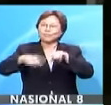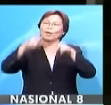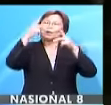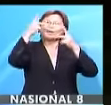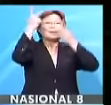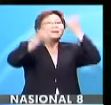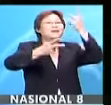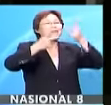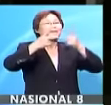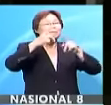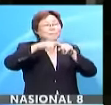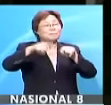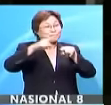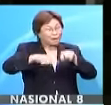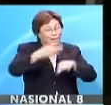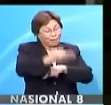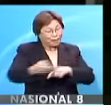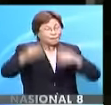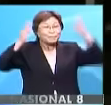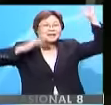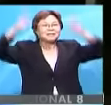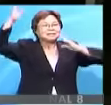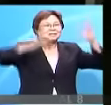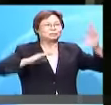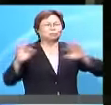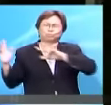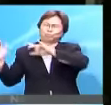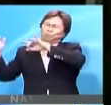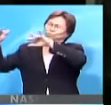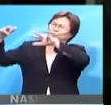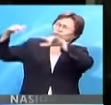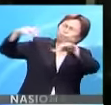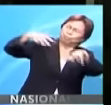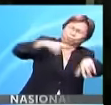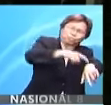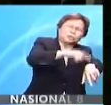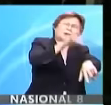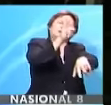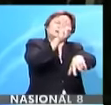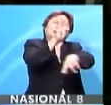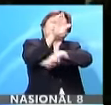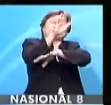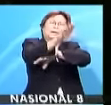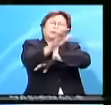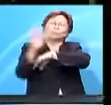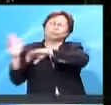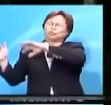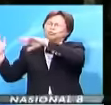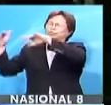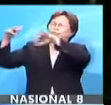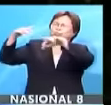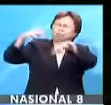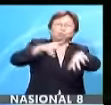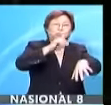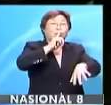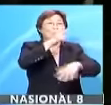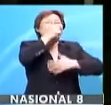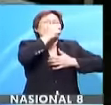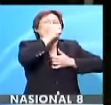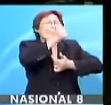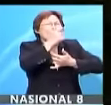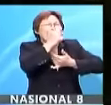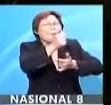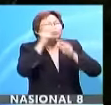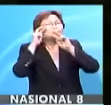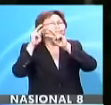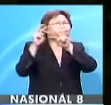untuk makluman saudara, tempat ini sudah pun dibanjiri oleh pengunjung seawal jam 6.30 petang tadi yang pastinya teruja untuk menyaksikan